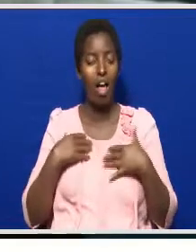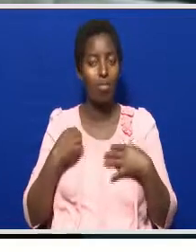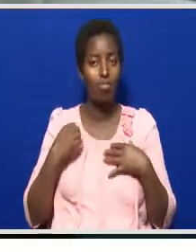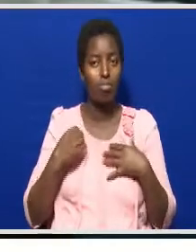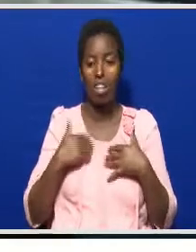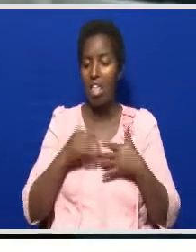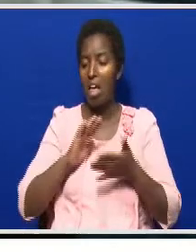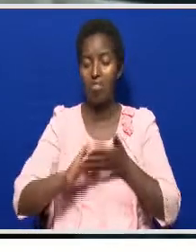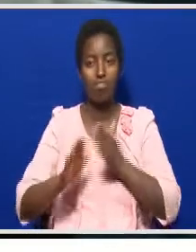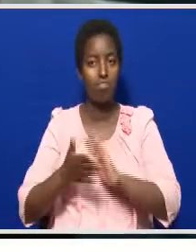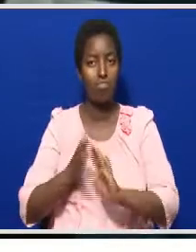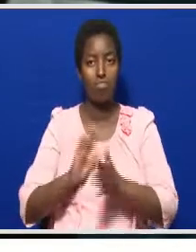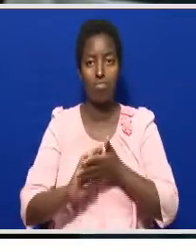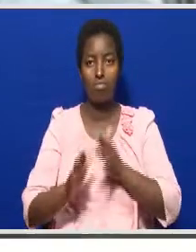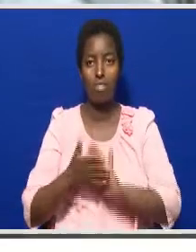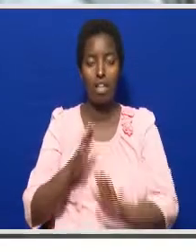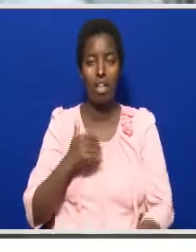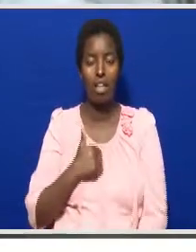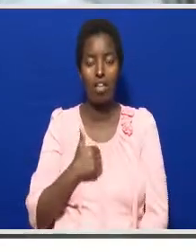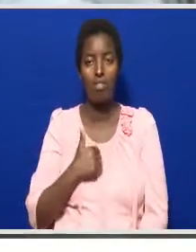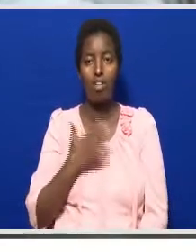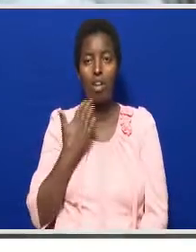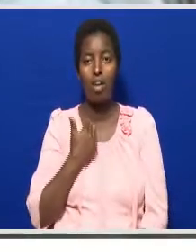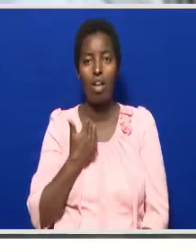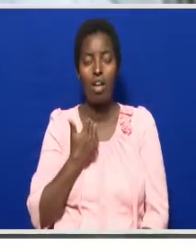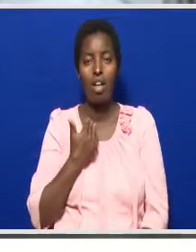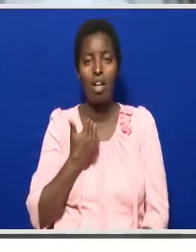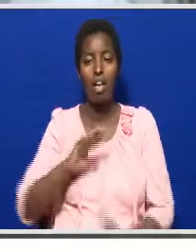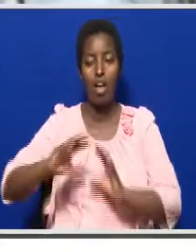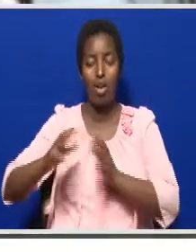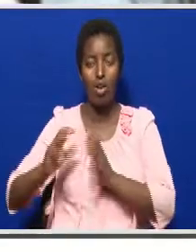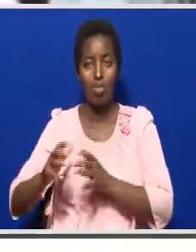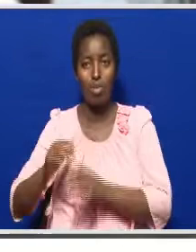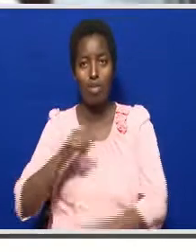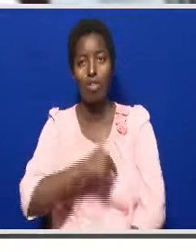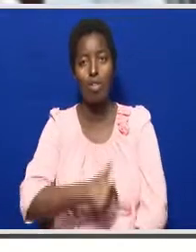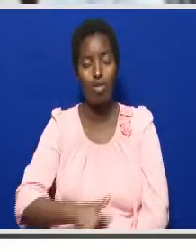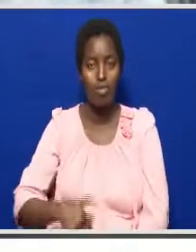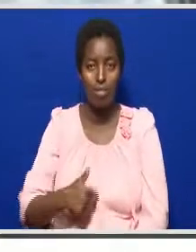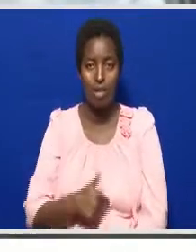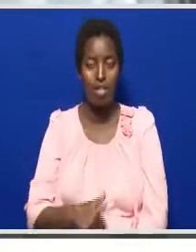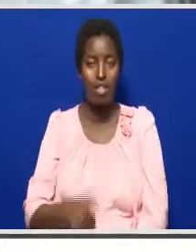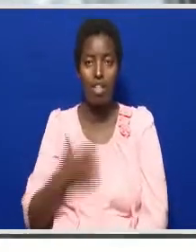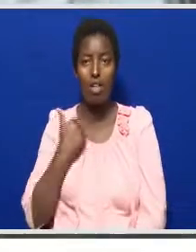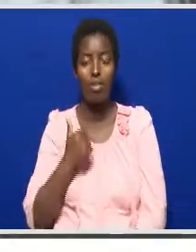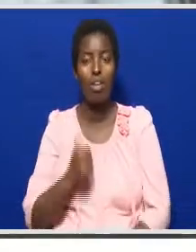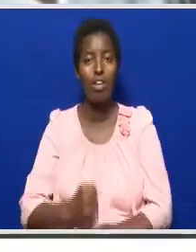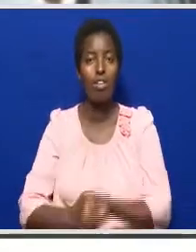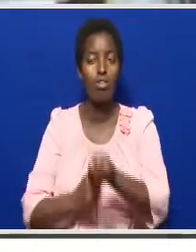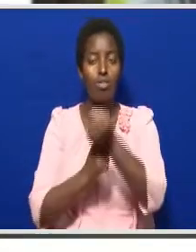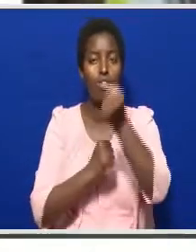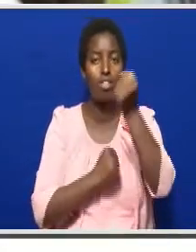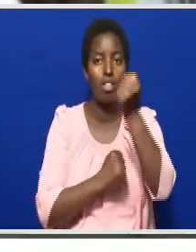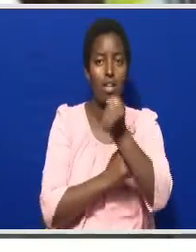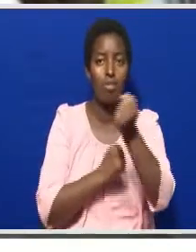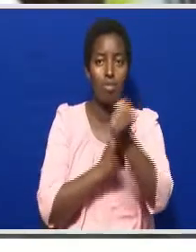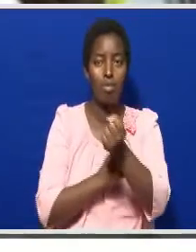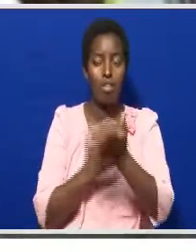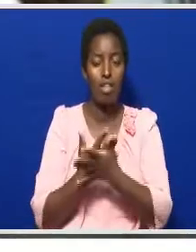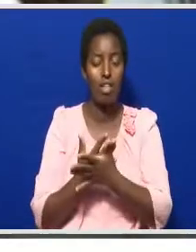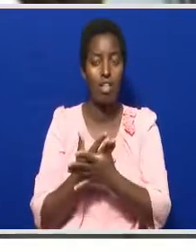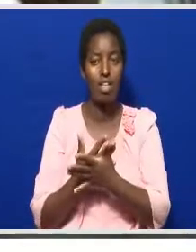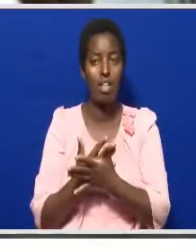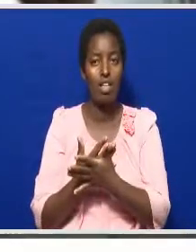kitu chochote walichonacho. Kwa hivyo tunahitaji community ya Malindi waweze kutusaidia katika masala